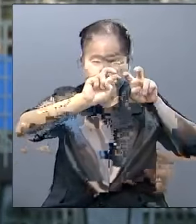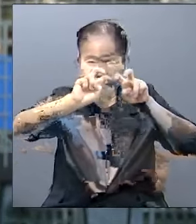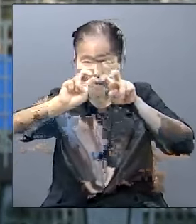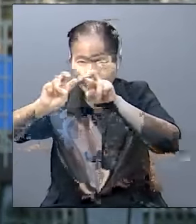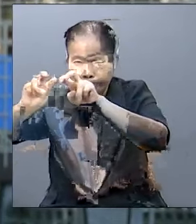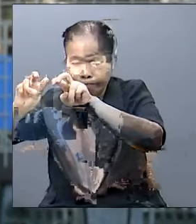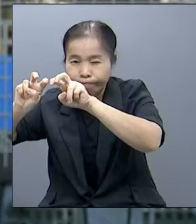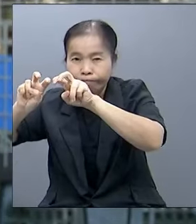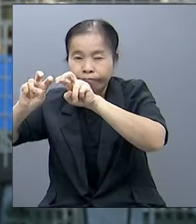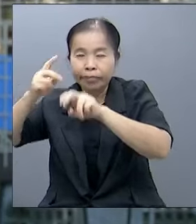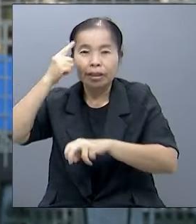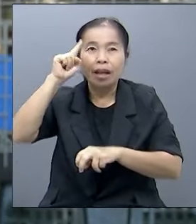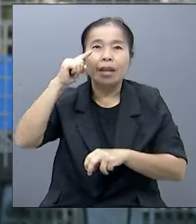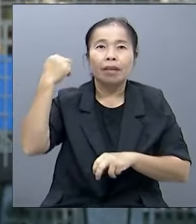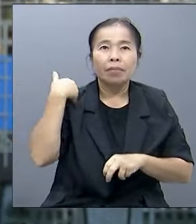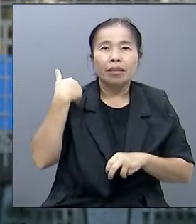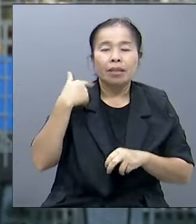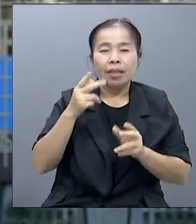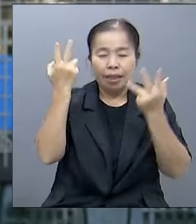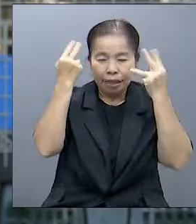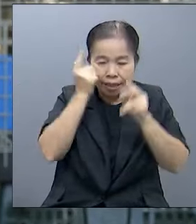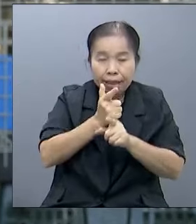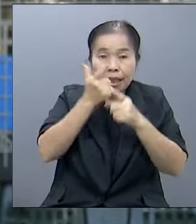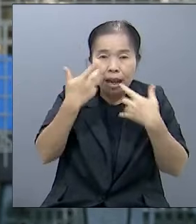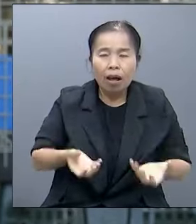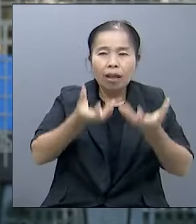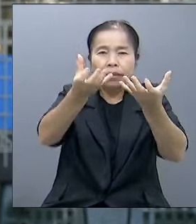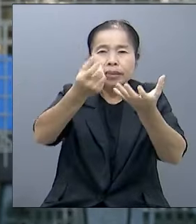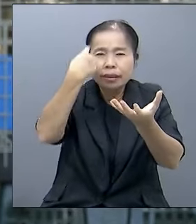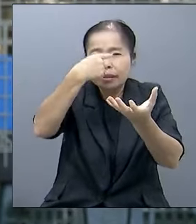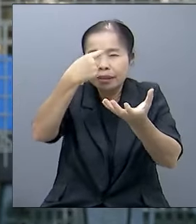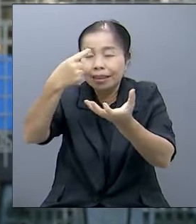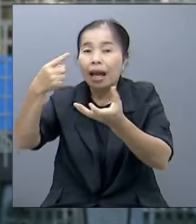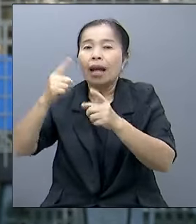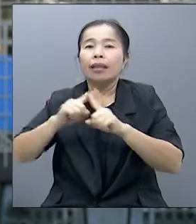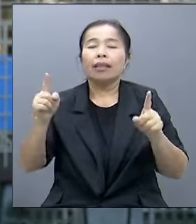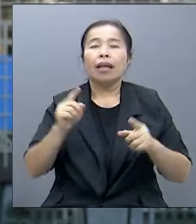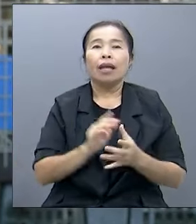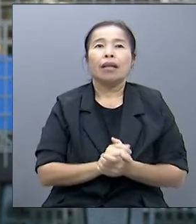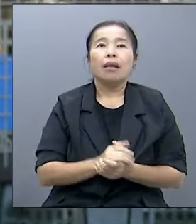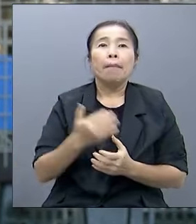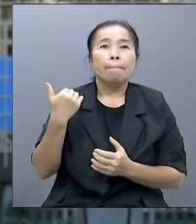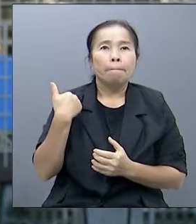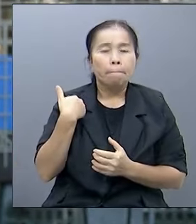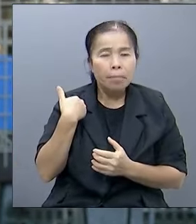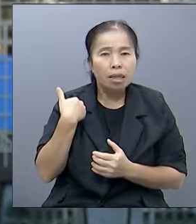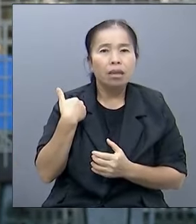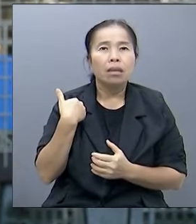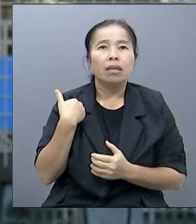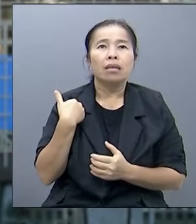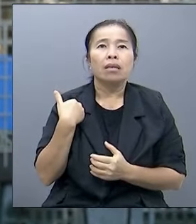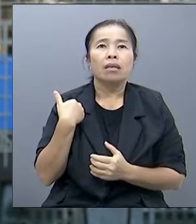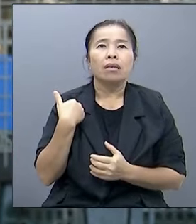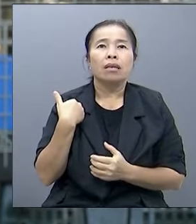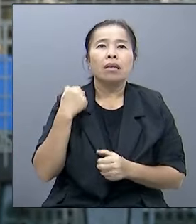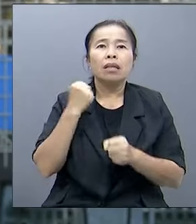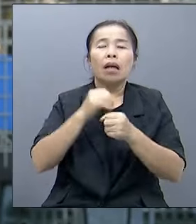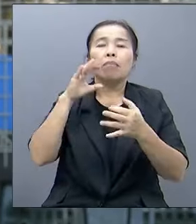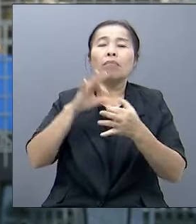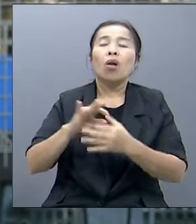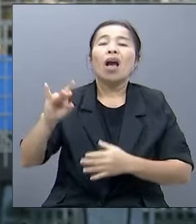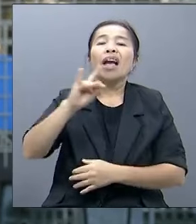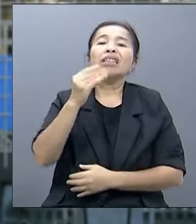งไหนให้ใครแต่ที่เกินคาดก็คือว่ามีการนำเอาไปทำเป็นอาหารสัตว์นะฮะ